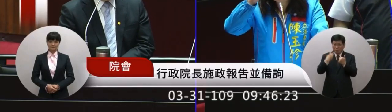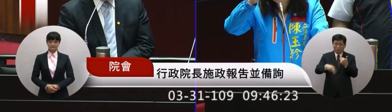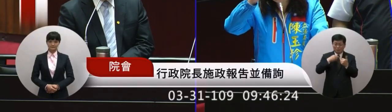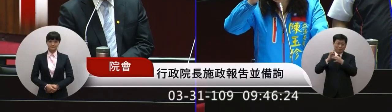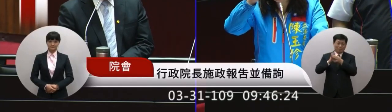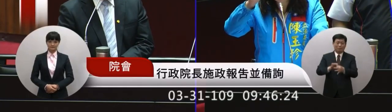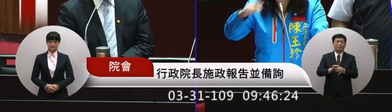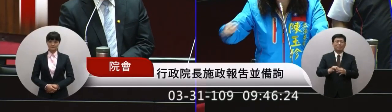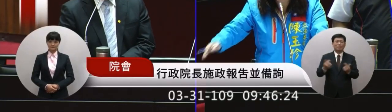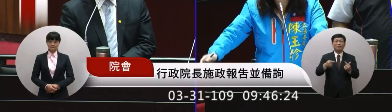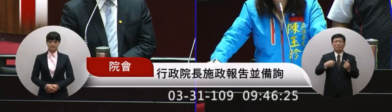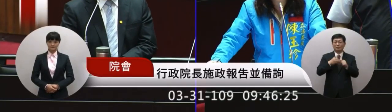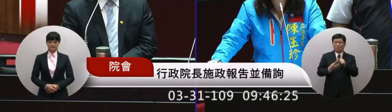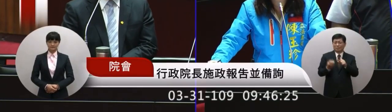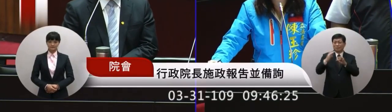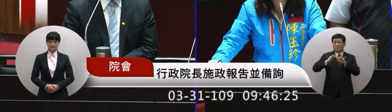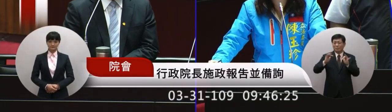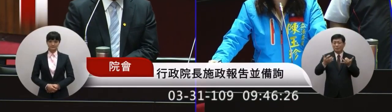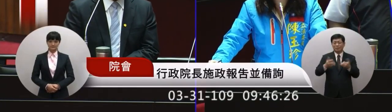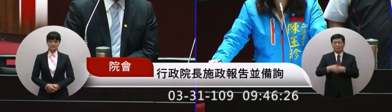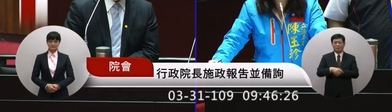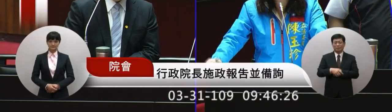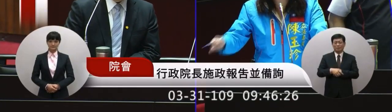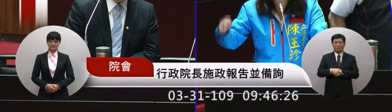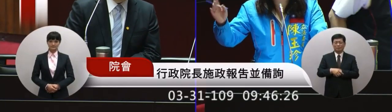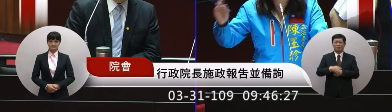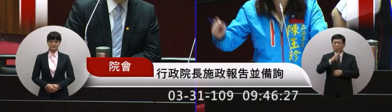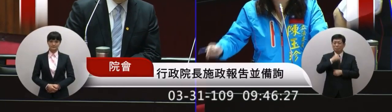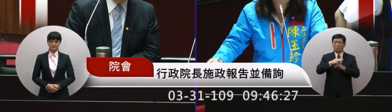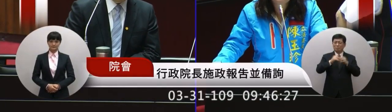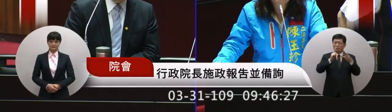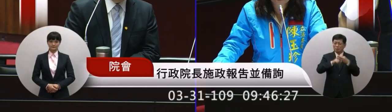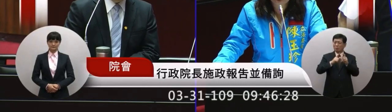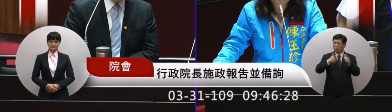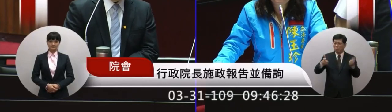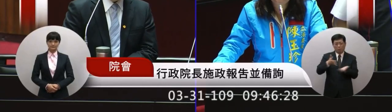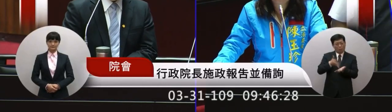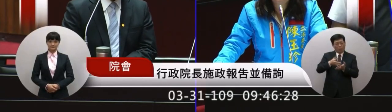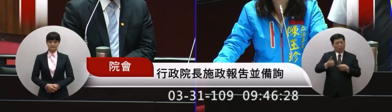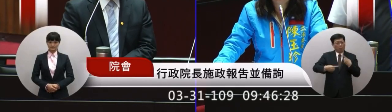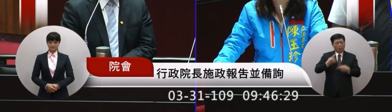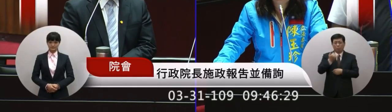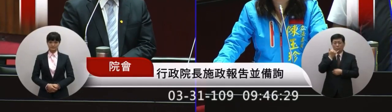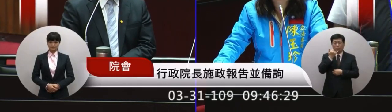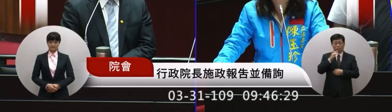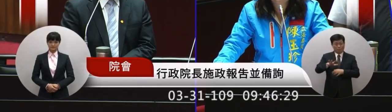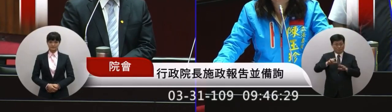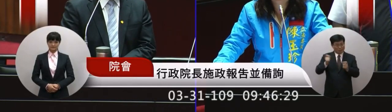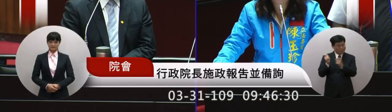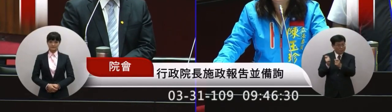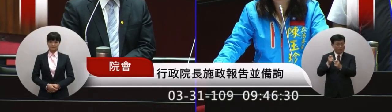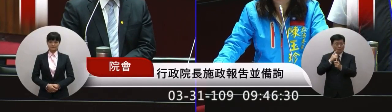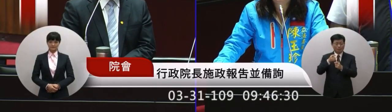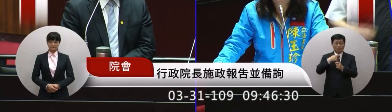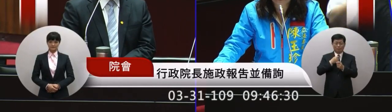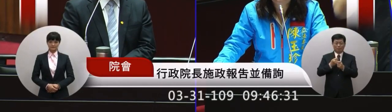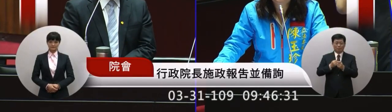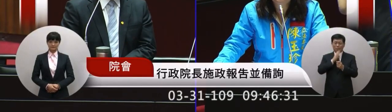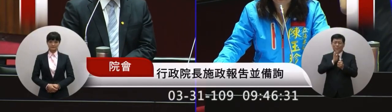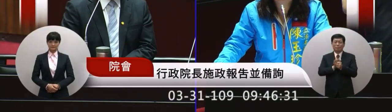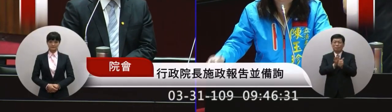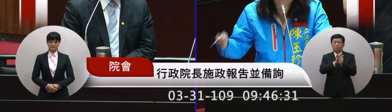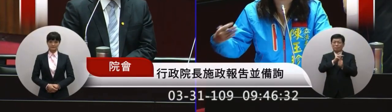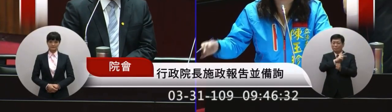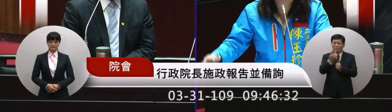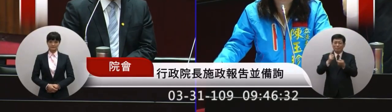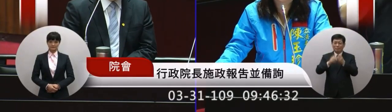想说我们中华民国是一个就是民主。多元言论自由的国家，最近处转会哦，前一阵就下公文哦，给我们金门